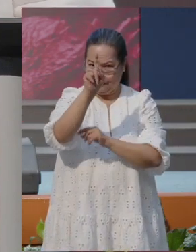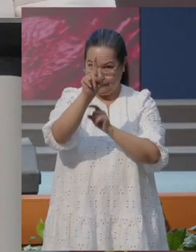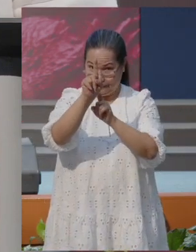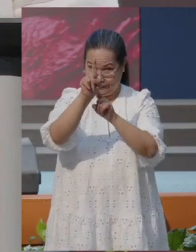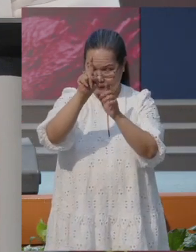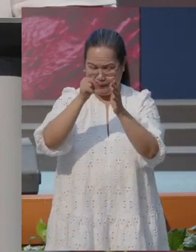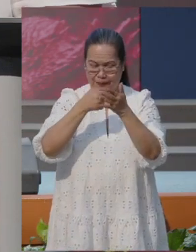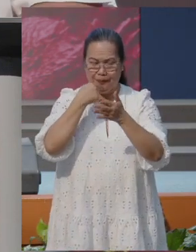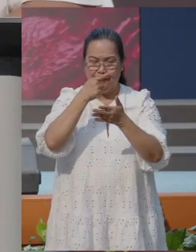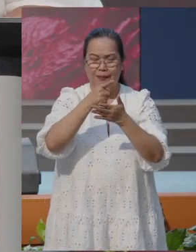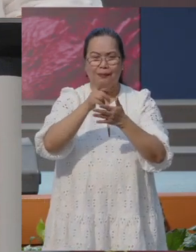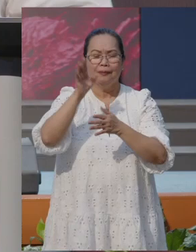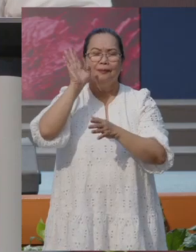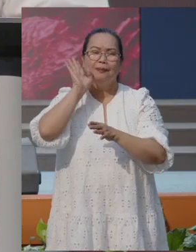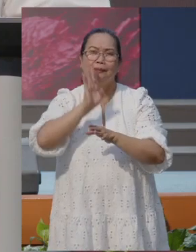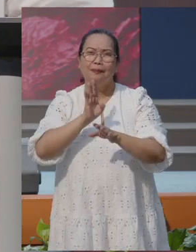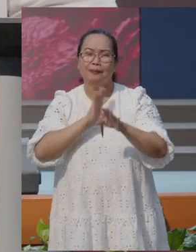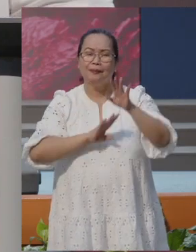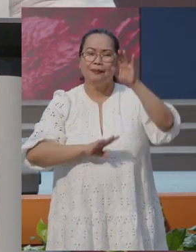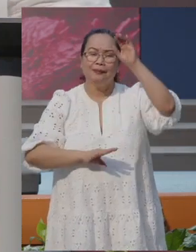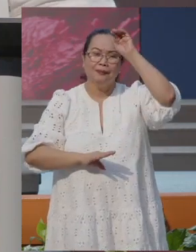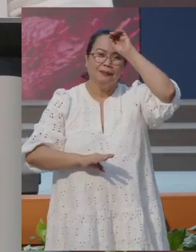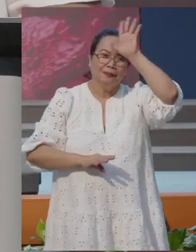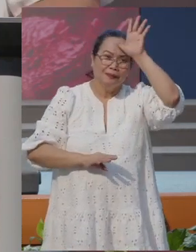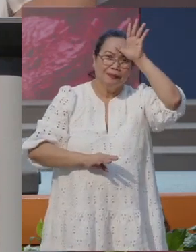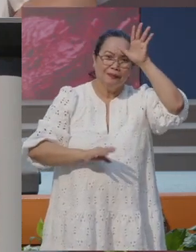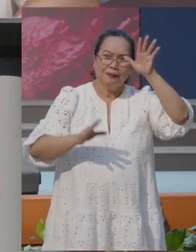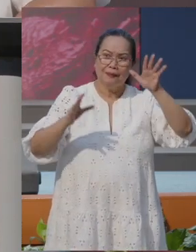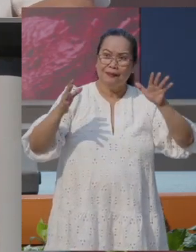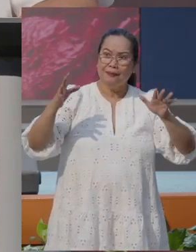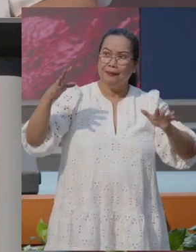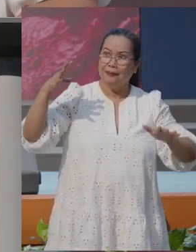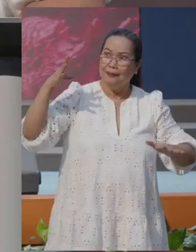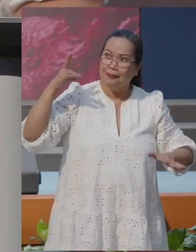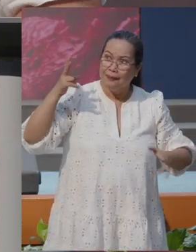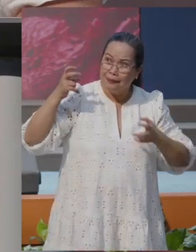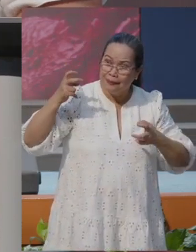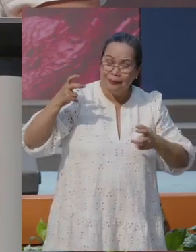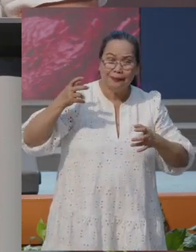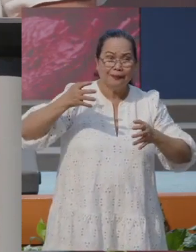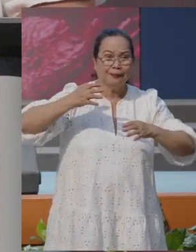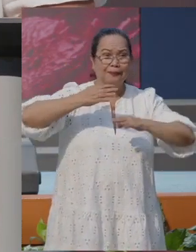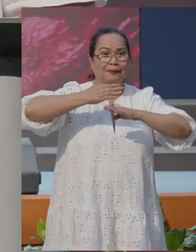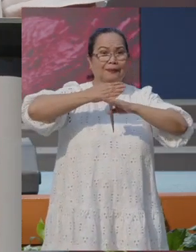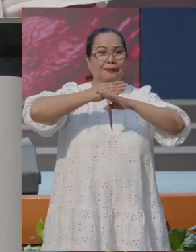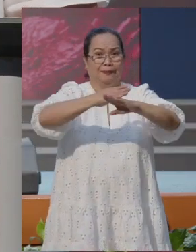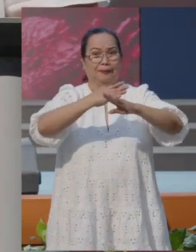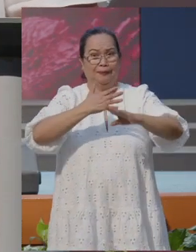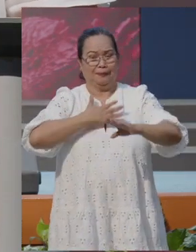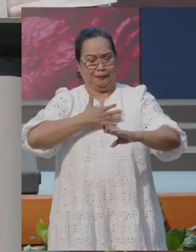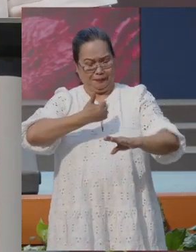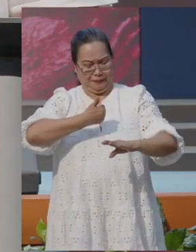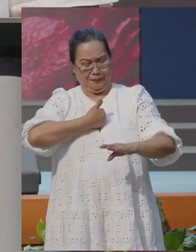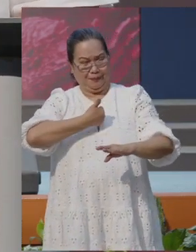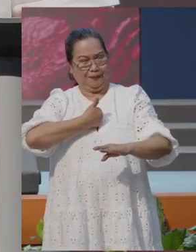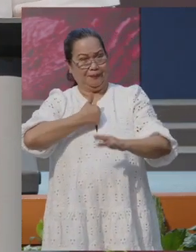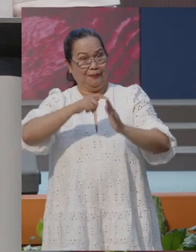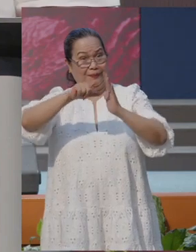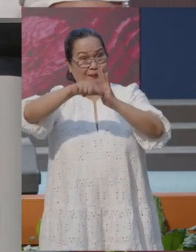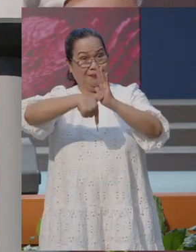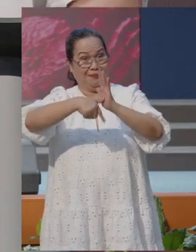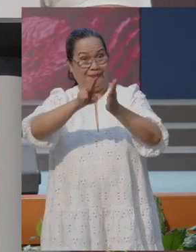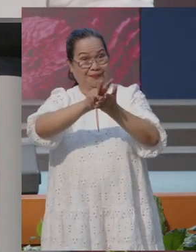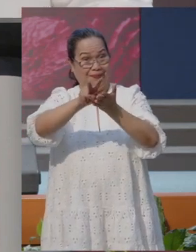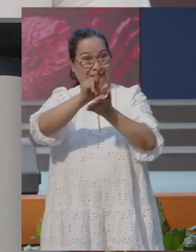brothers and fathers, hear the defense that I now make before you. Dinipensahan niya ang sarili niya. In fact, later on sa